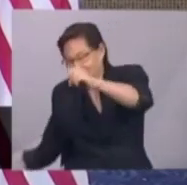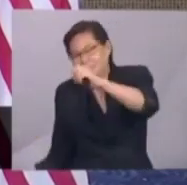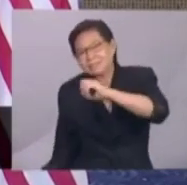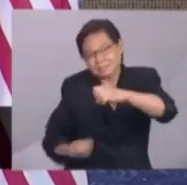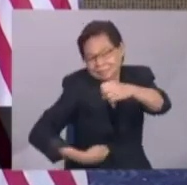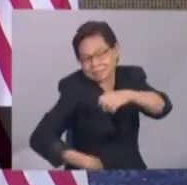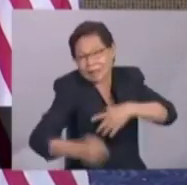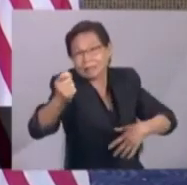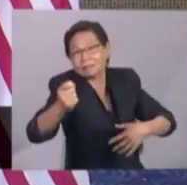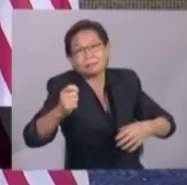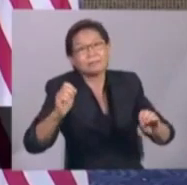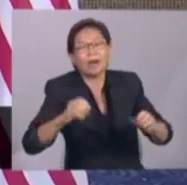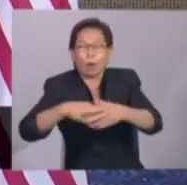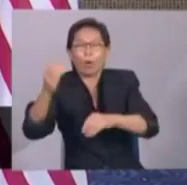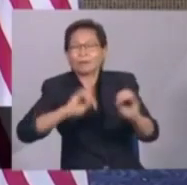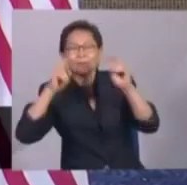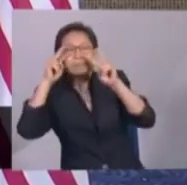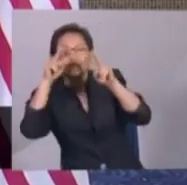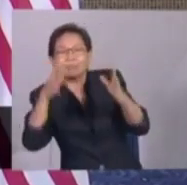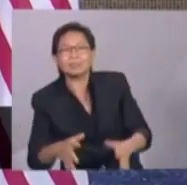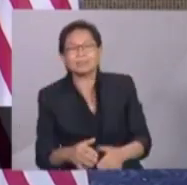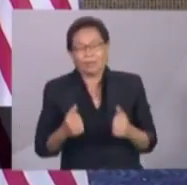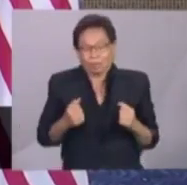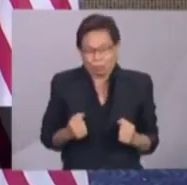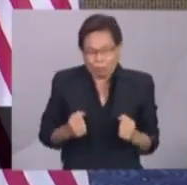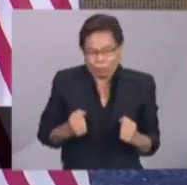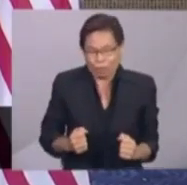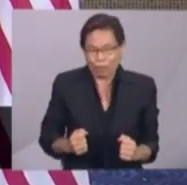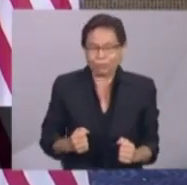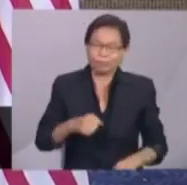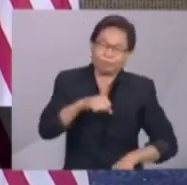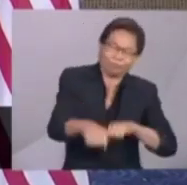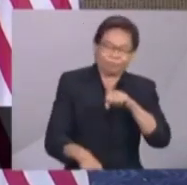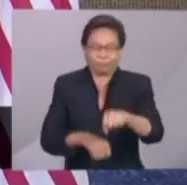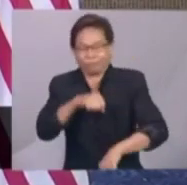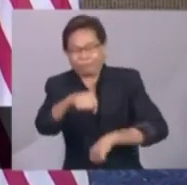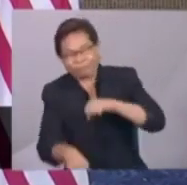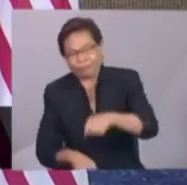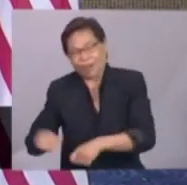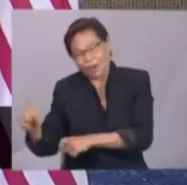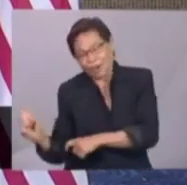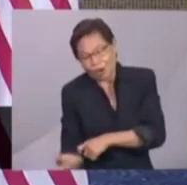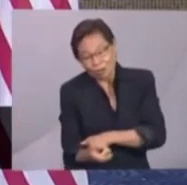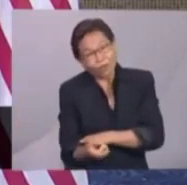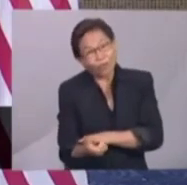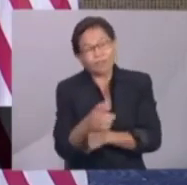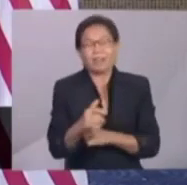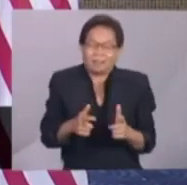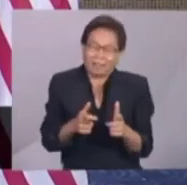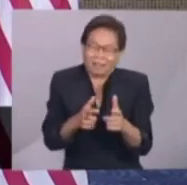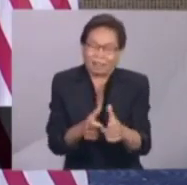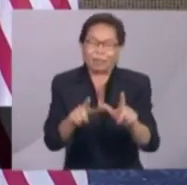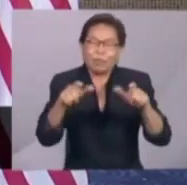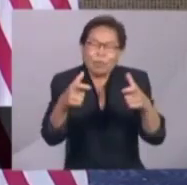luar tanpa penonton, jogging, kayuhan basikal, golf dan larian